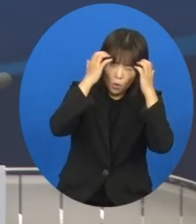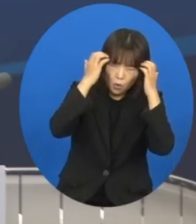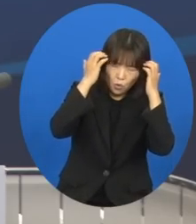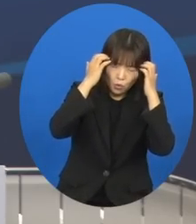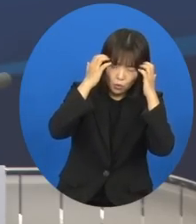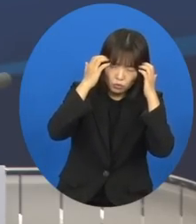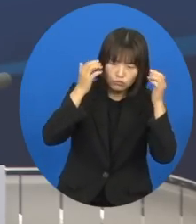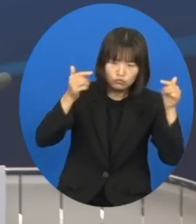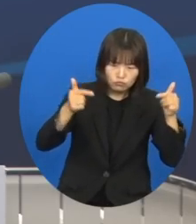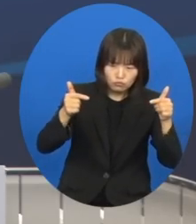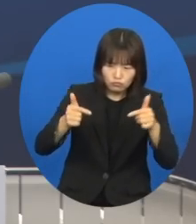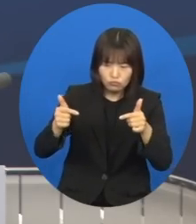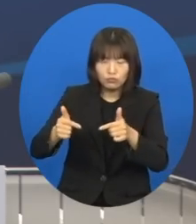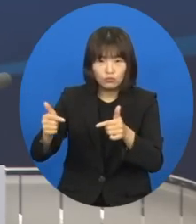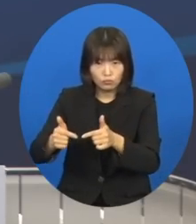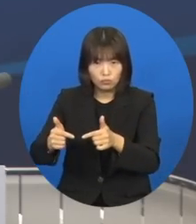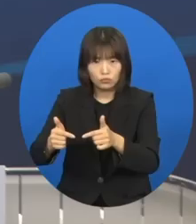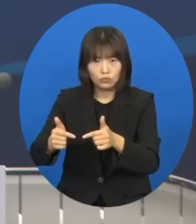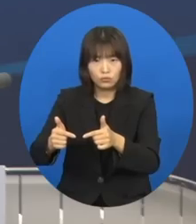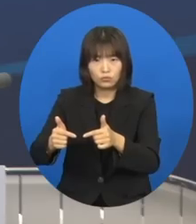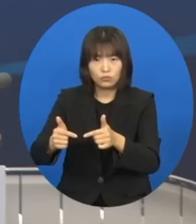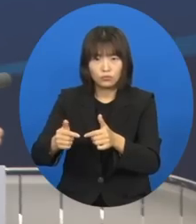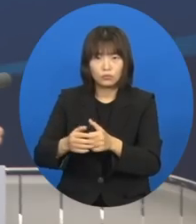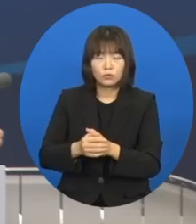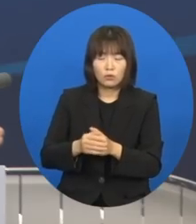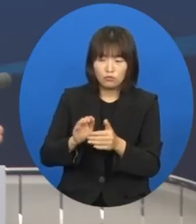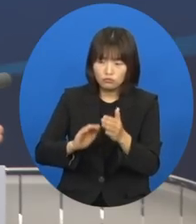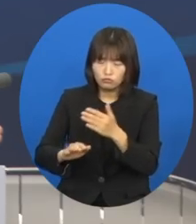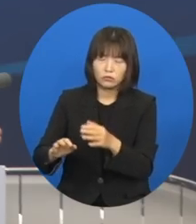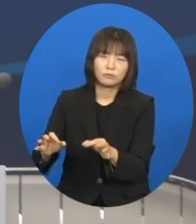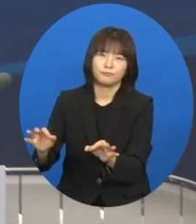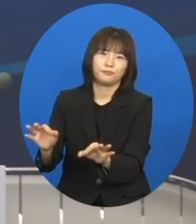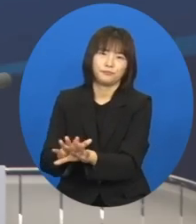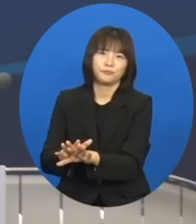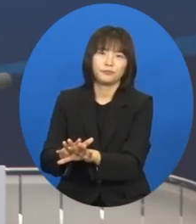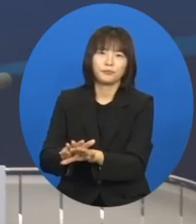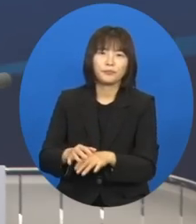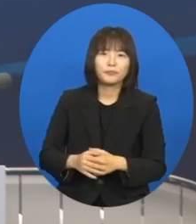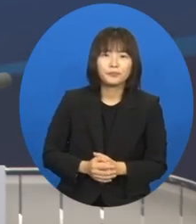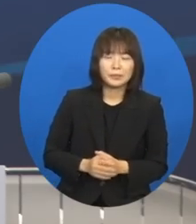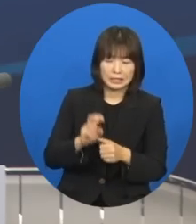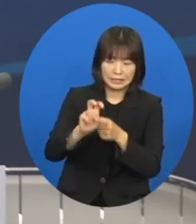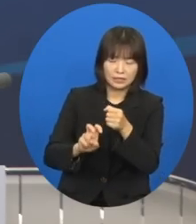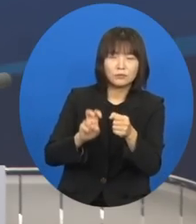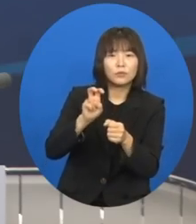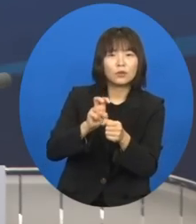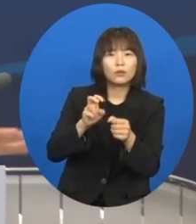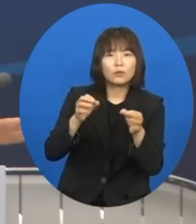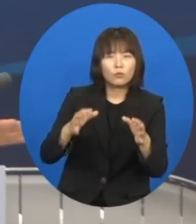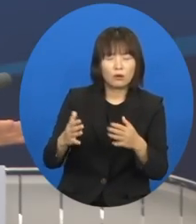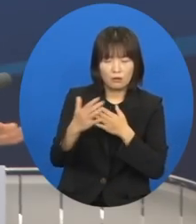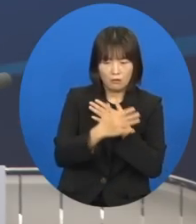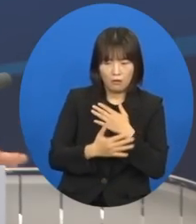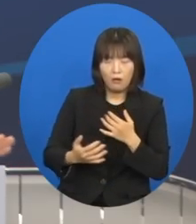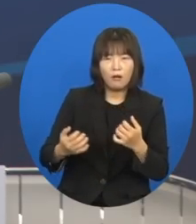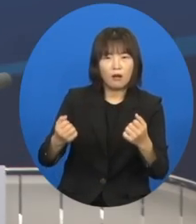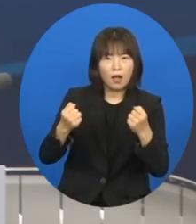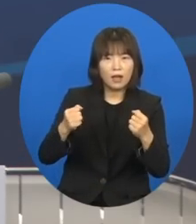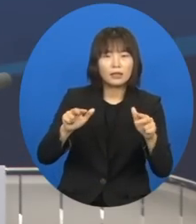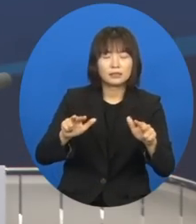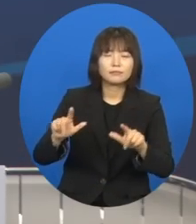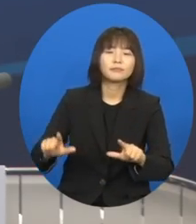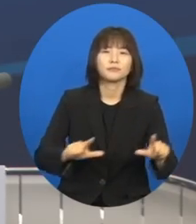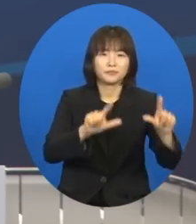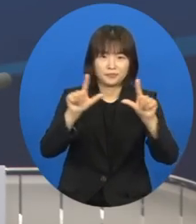번. 그러고 나서 결국 사라져버렸어요. 20년 동안 너무나 건강하게 제가